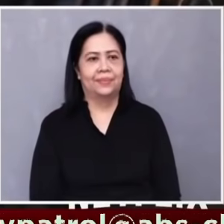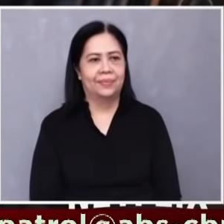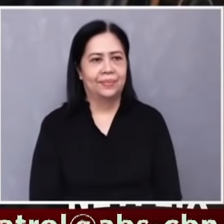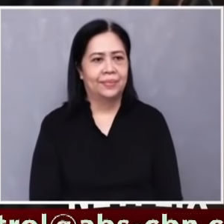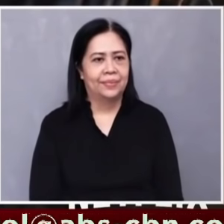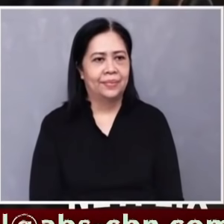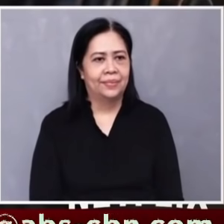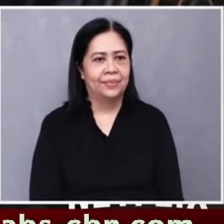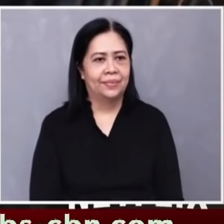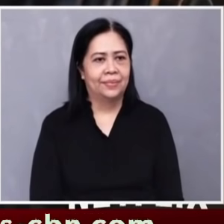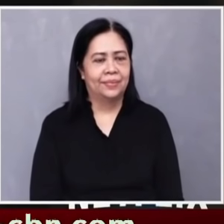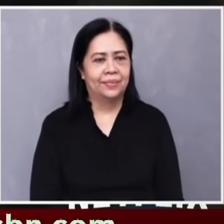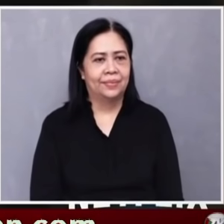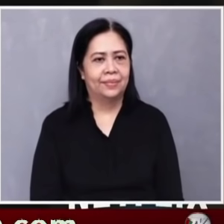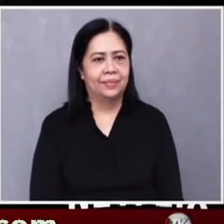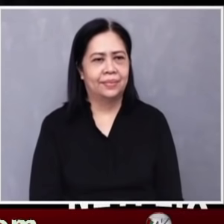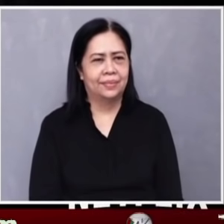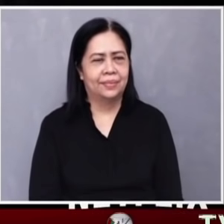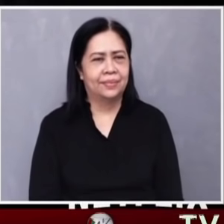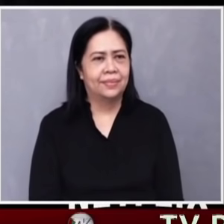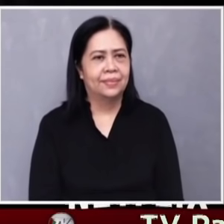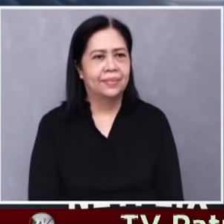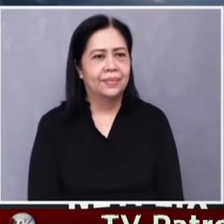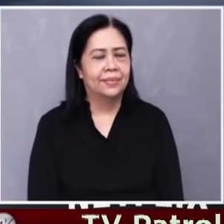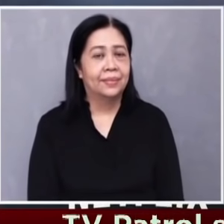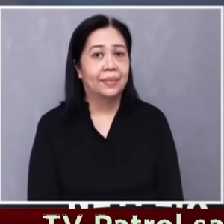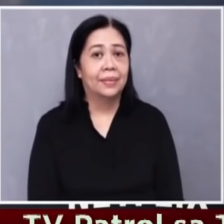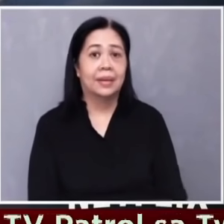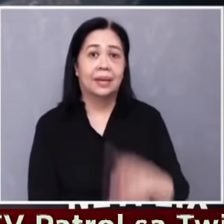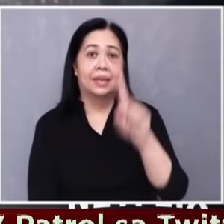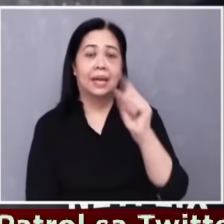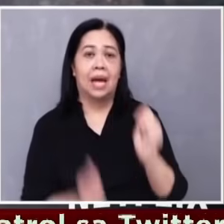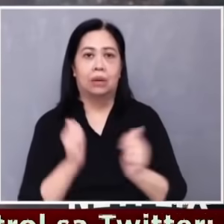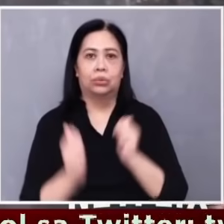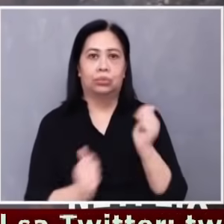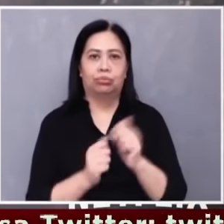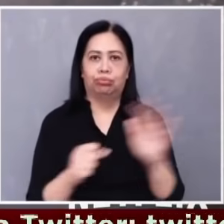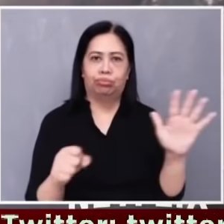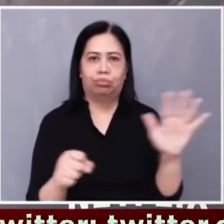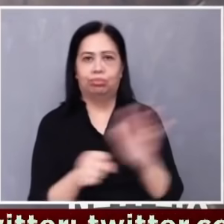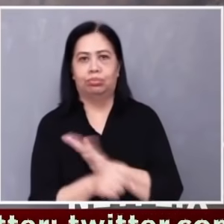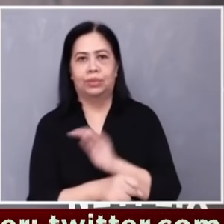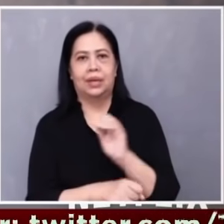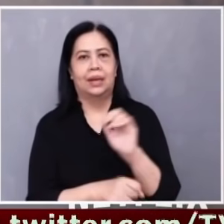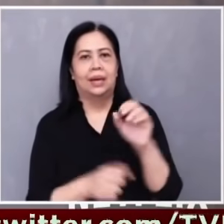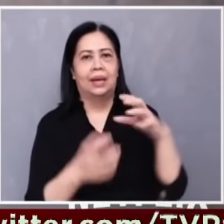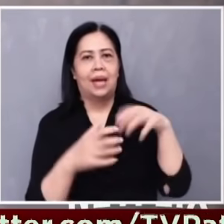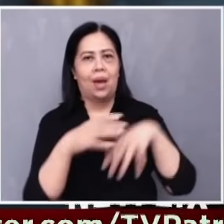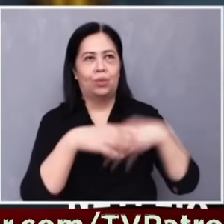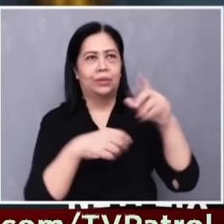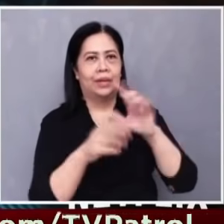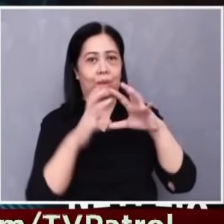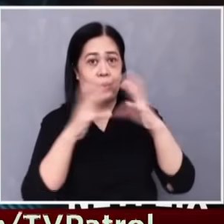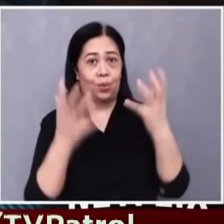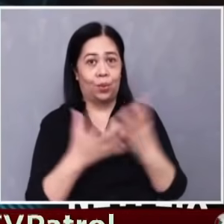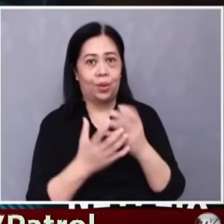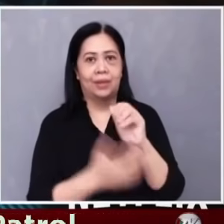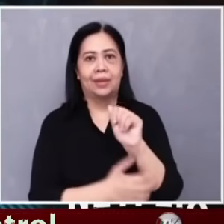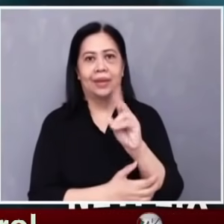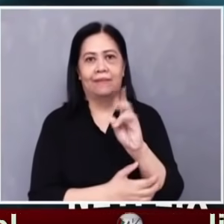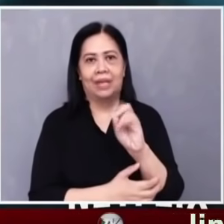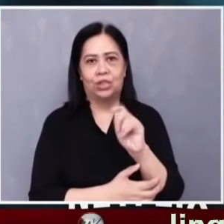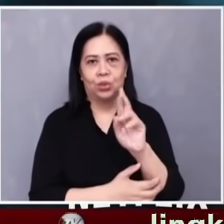Guys, depends on who you ask. Isang action-packed space adventure ang dala ng Cowboy Bebop.